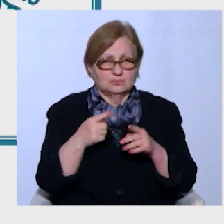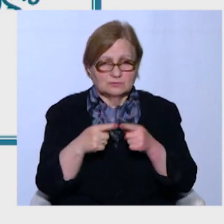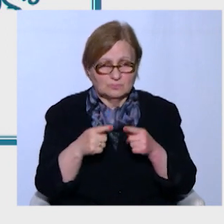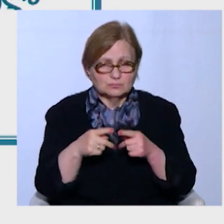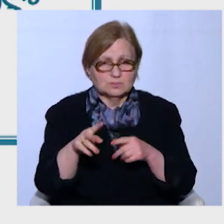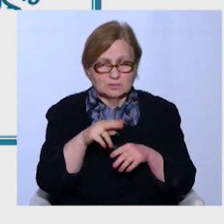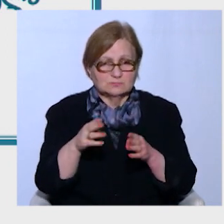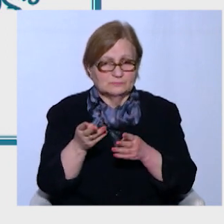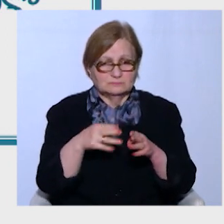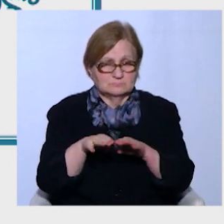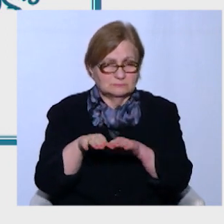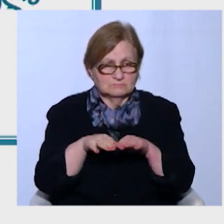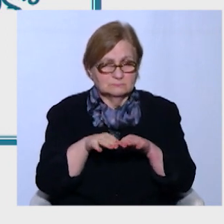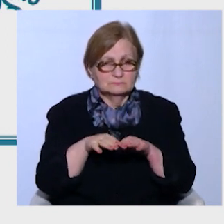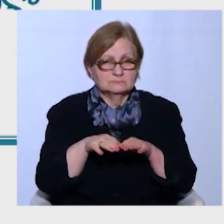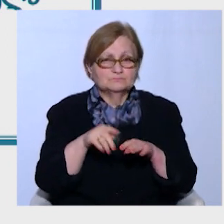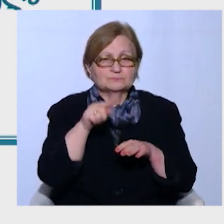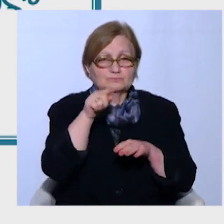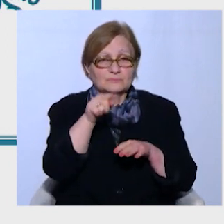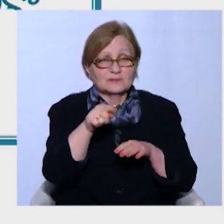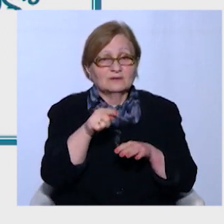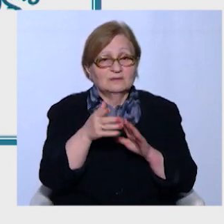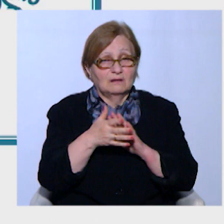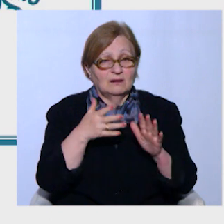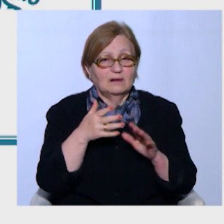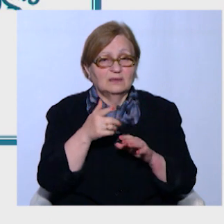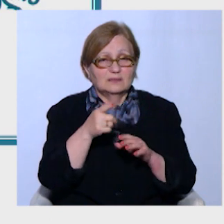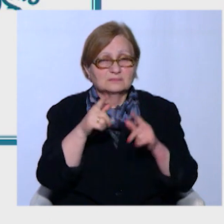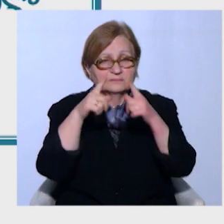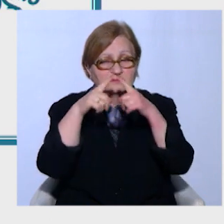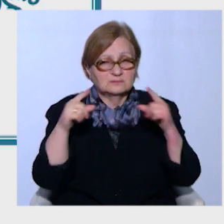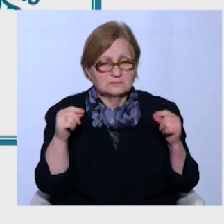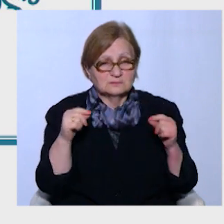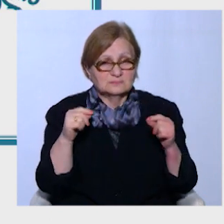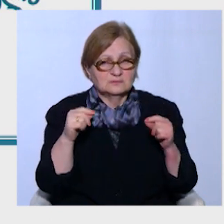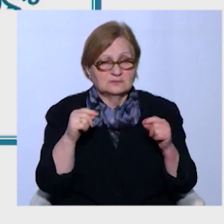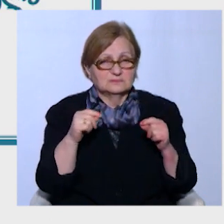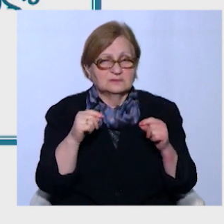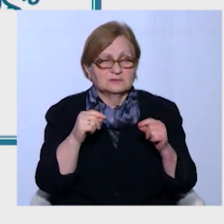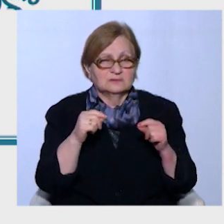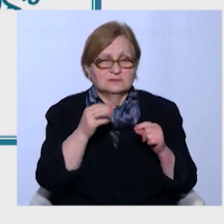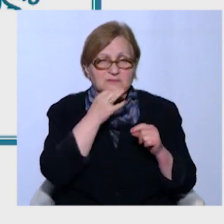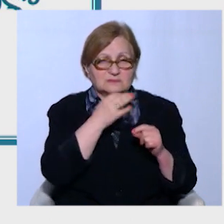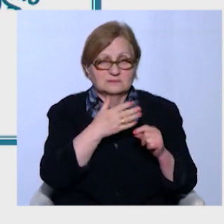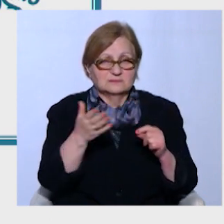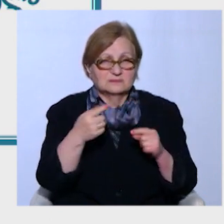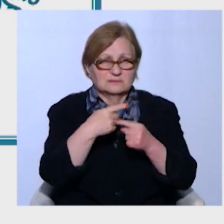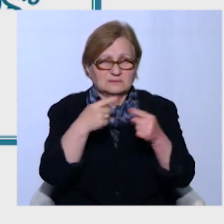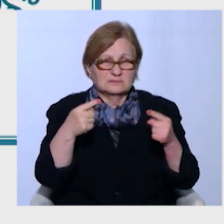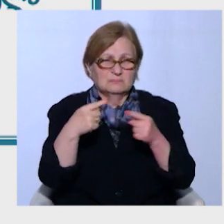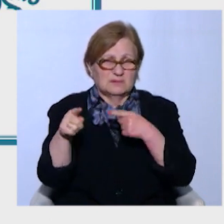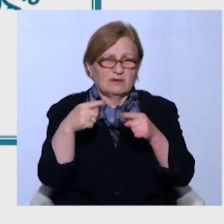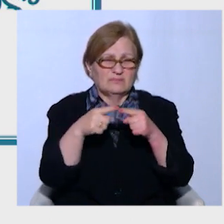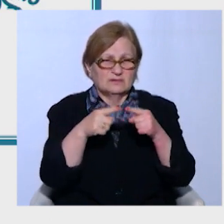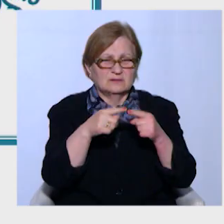ტოლია. მართკუთხედში მხოლოდ კუთხეებია ტოლი. ესე იგი, სამ კუთხედის შემდეგ ნებისმიერ ამოზნექილ მრავალ კუთხეზე, რომელზედაც